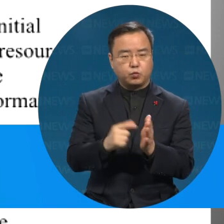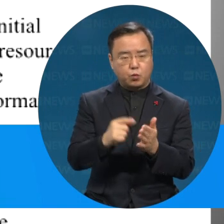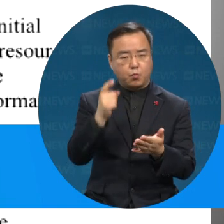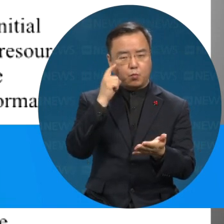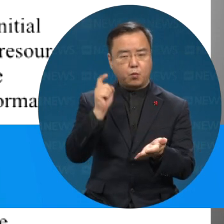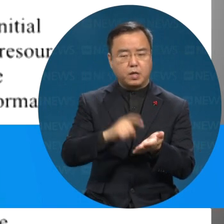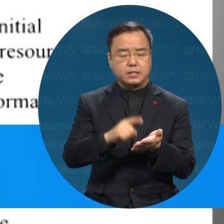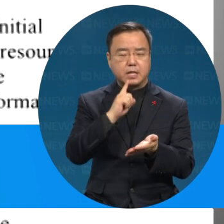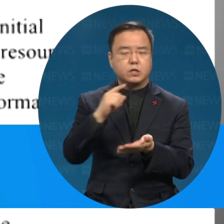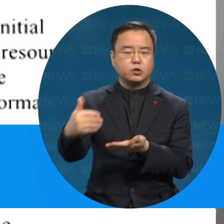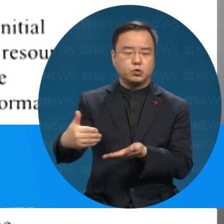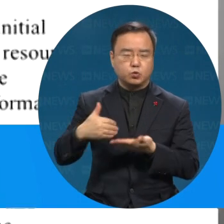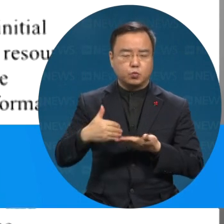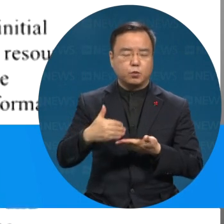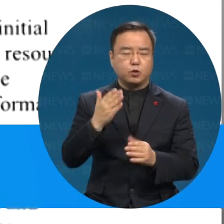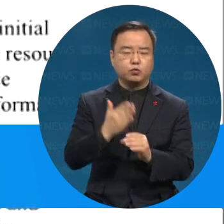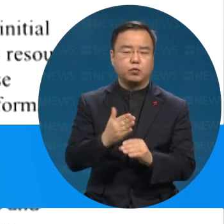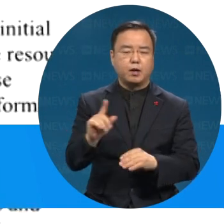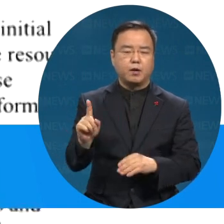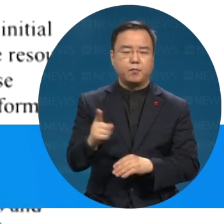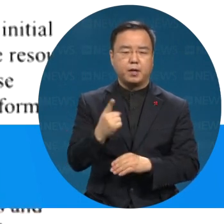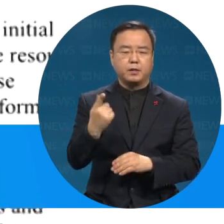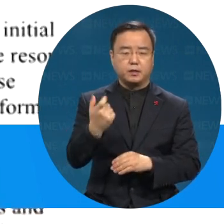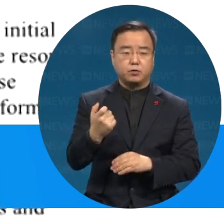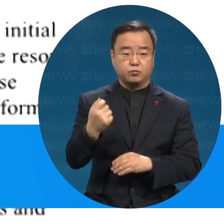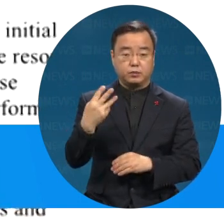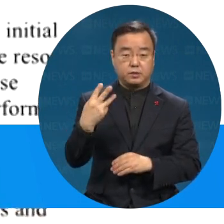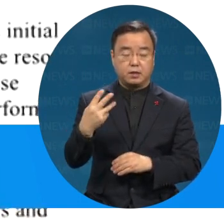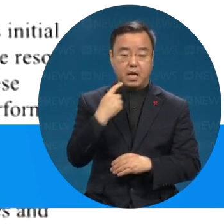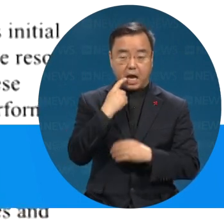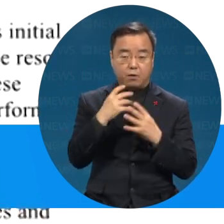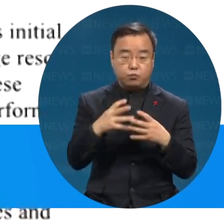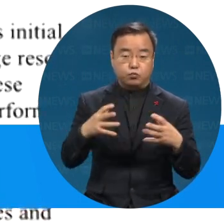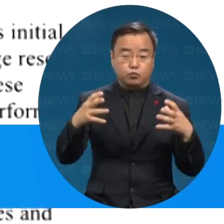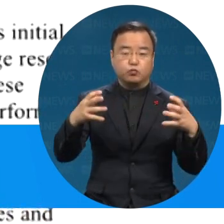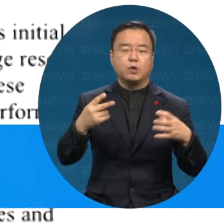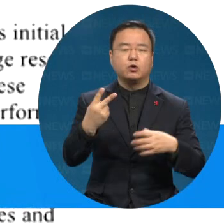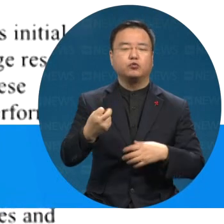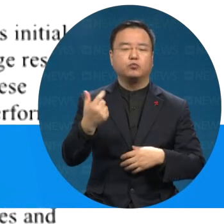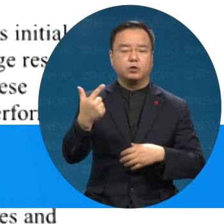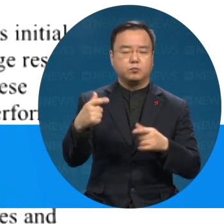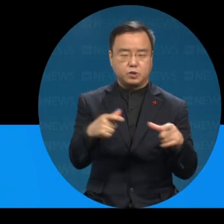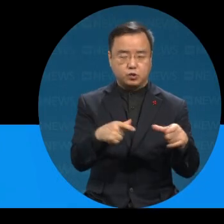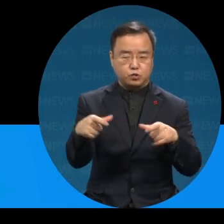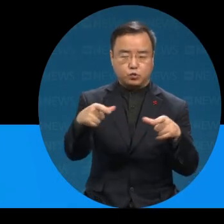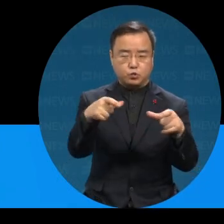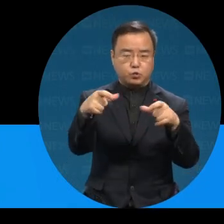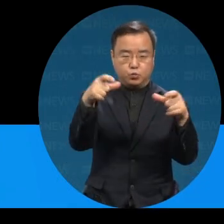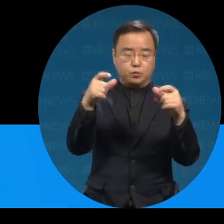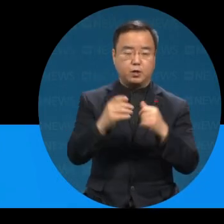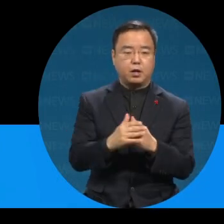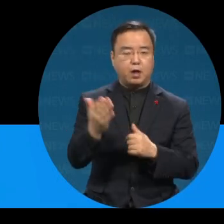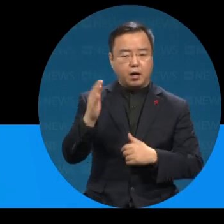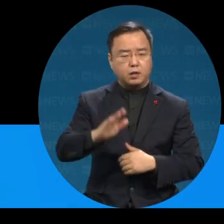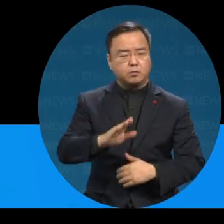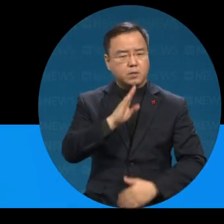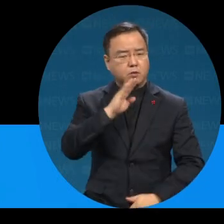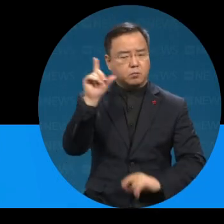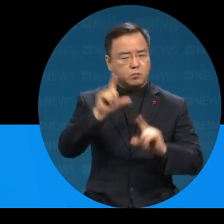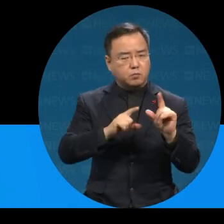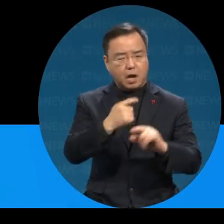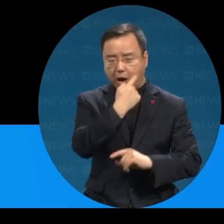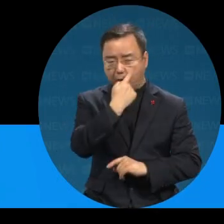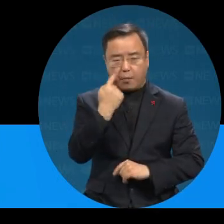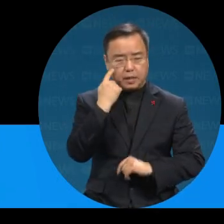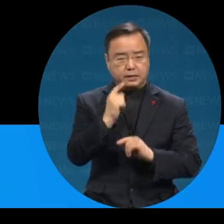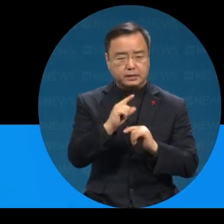이 가운데 163건은 풍선, 26건은 드론이었던 것으로 확인됐습니다. 다만 실체가 확인되지